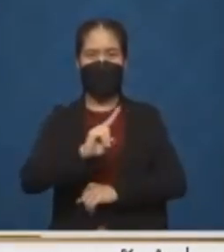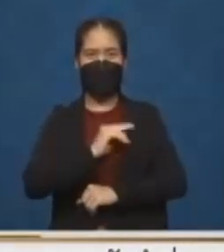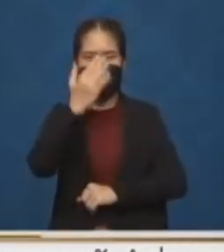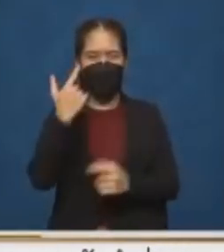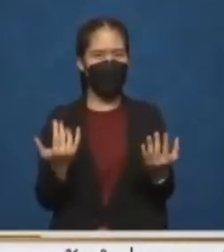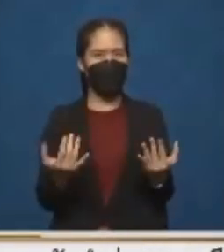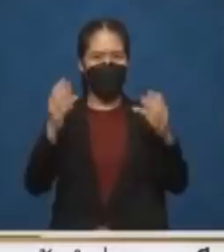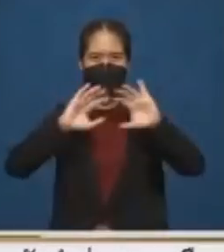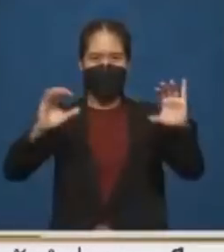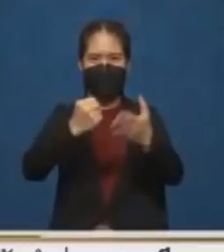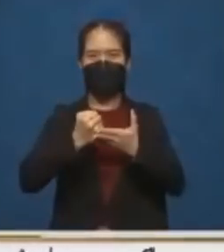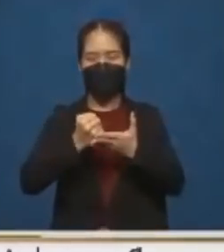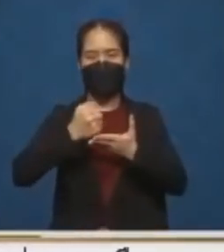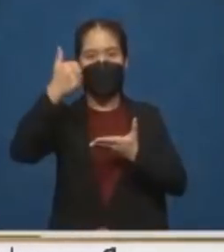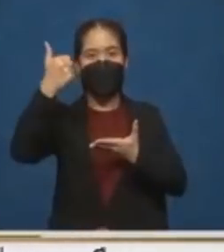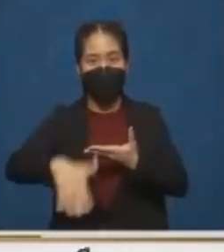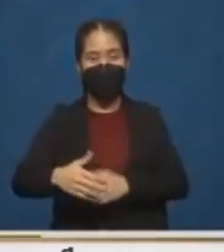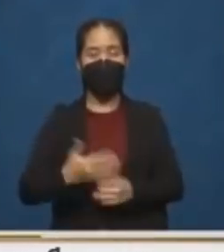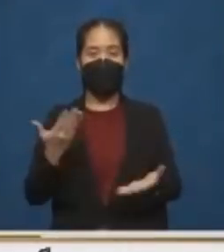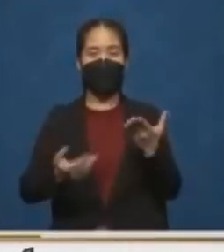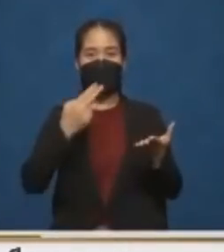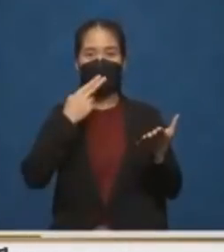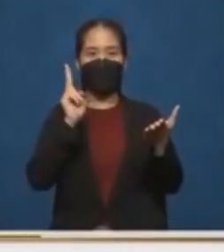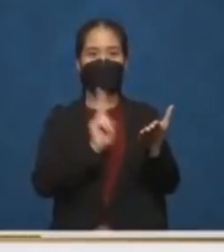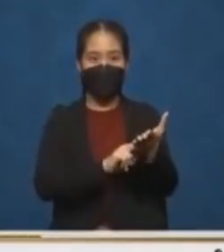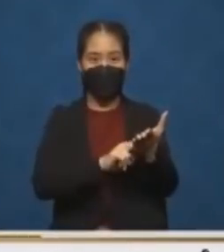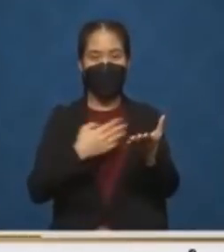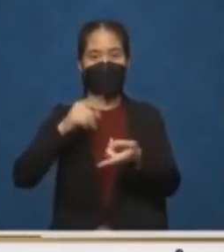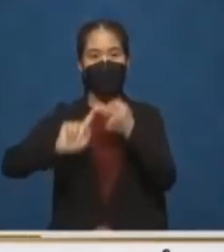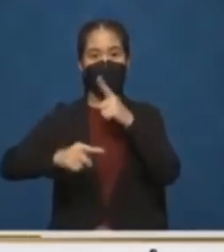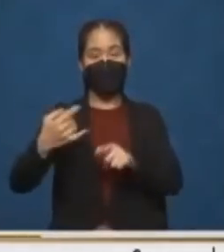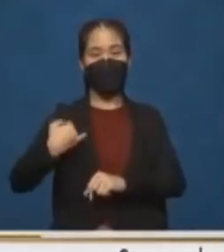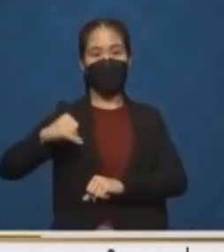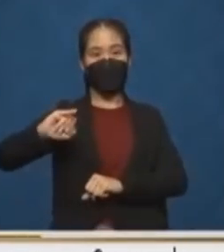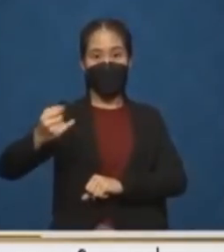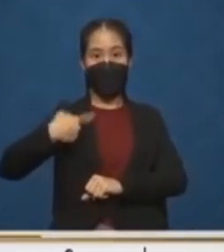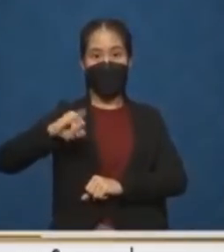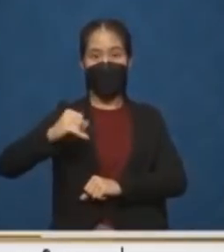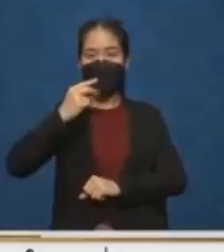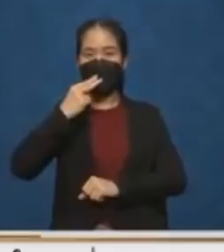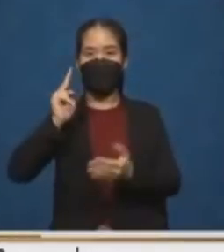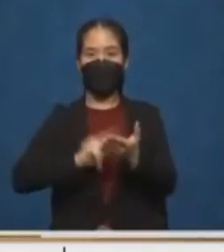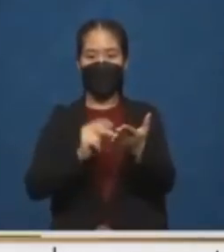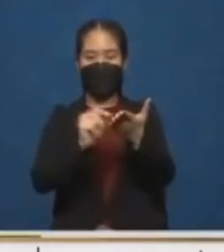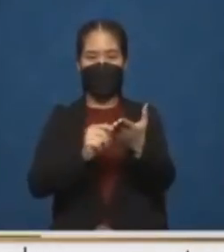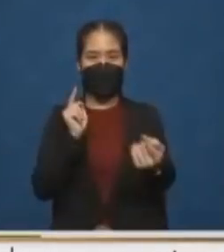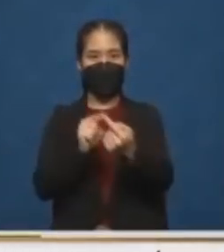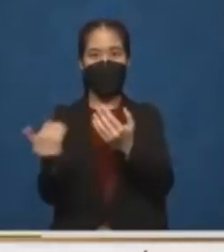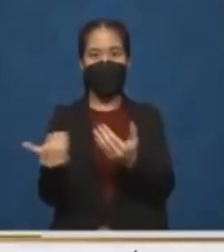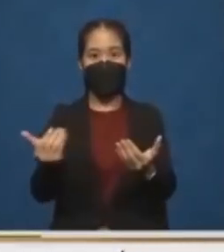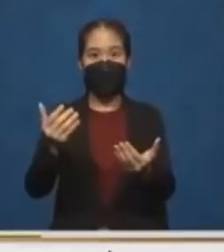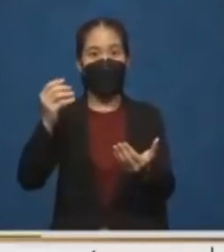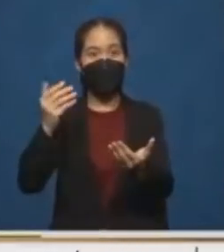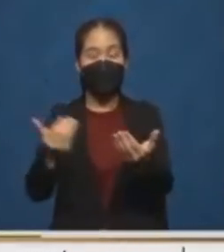าได้แม้กระทั่งจดหมายจากเพื่อนนิเทศยุลารุน 40 ที่ส่ถลูสาวท่านที่เขีนบอกวให้คุพ่อ